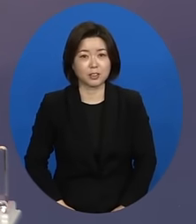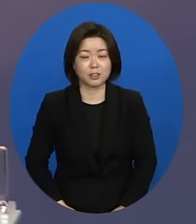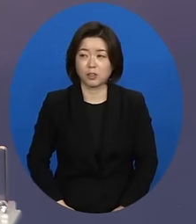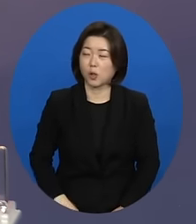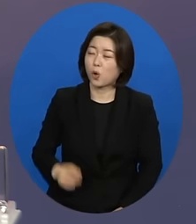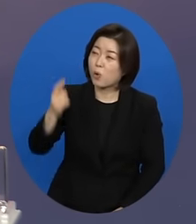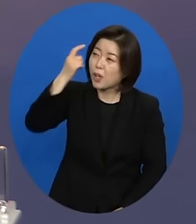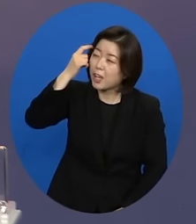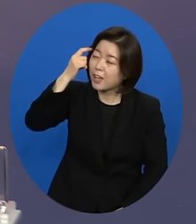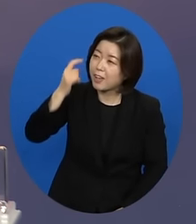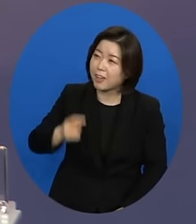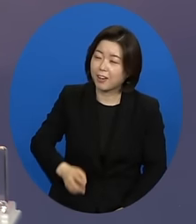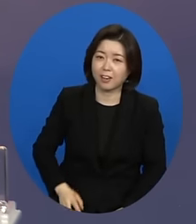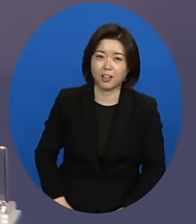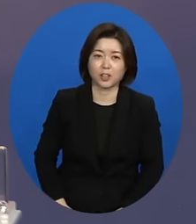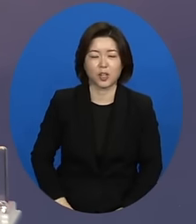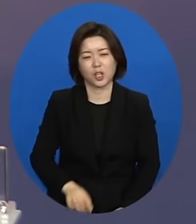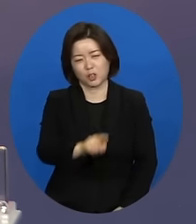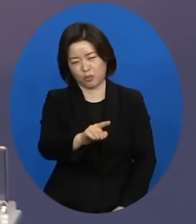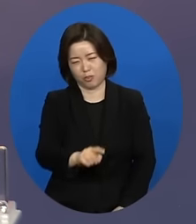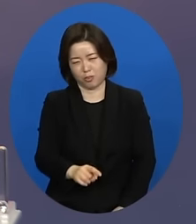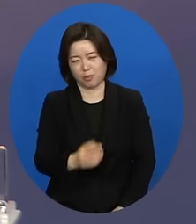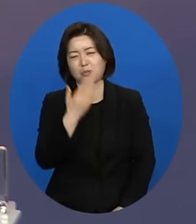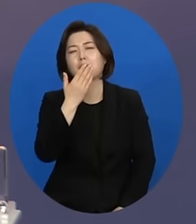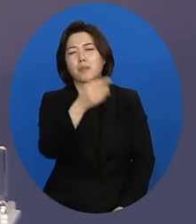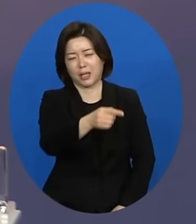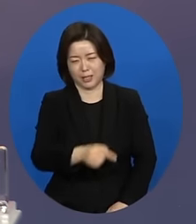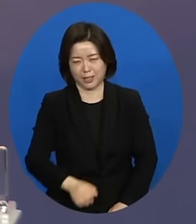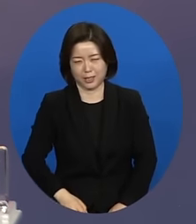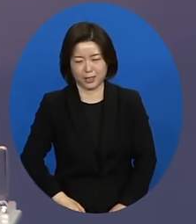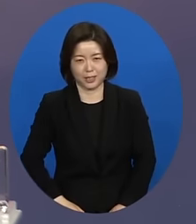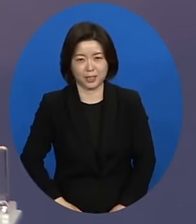왜요? 너 할 것 같아.